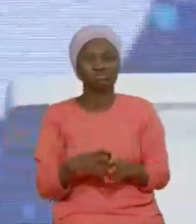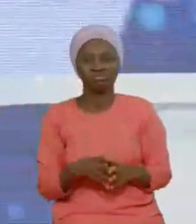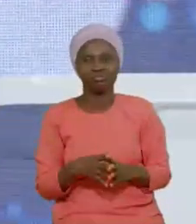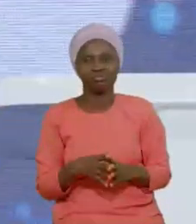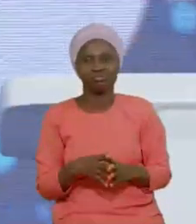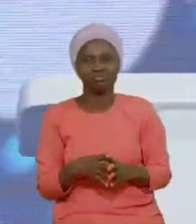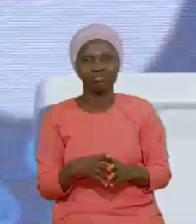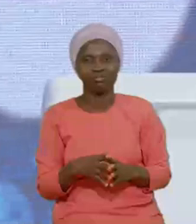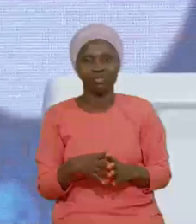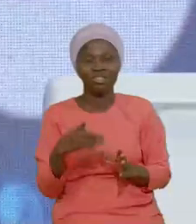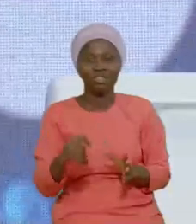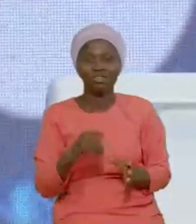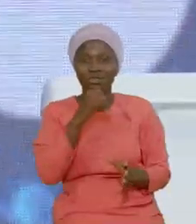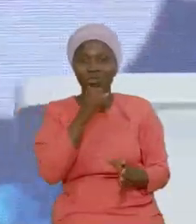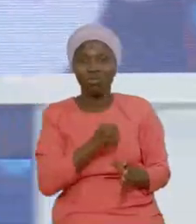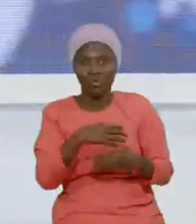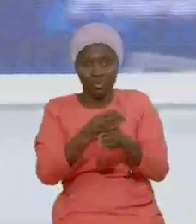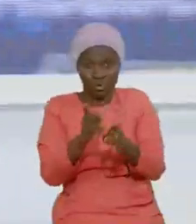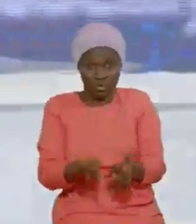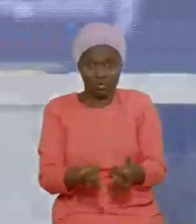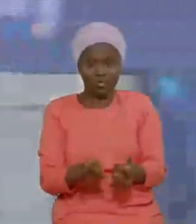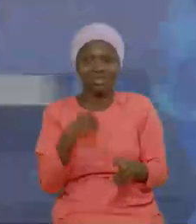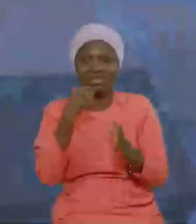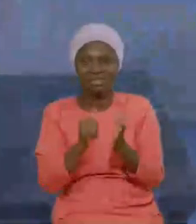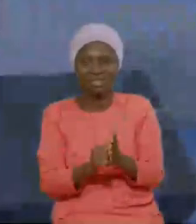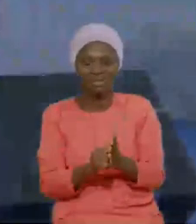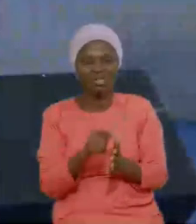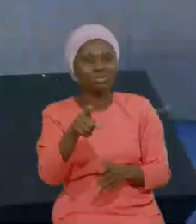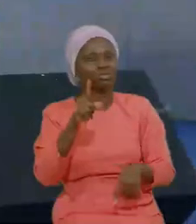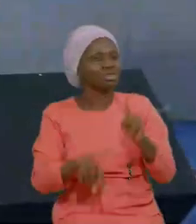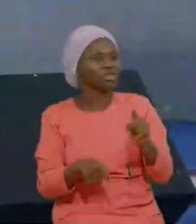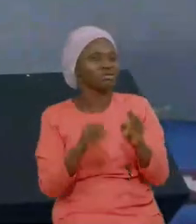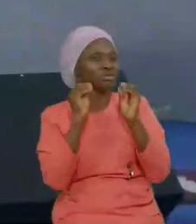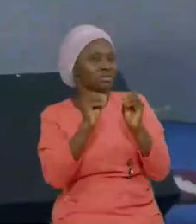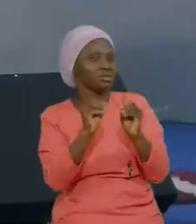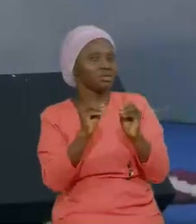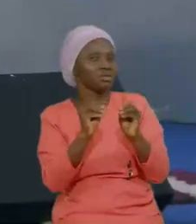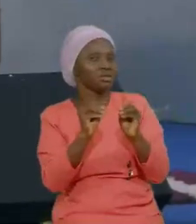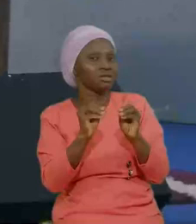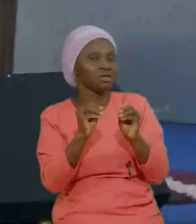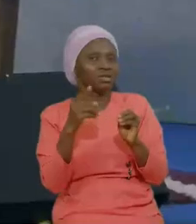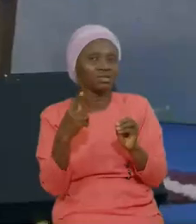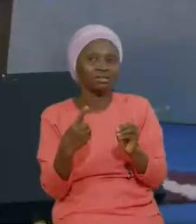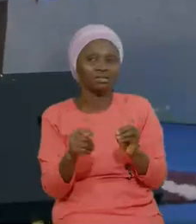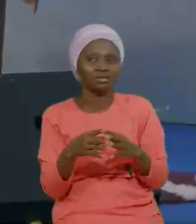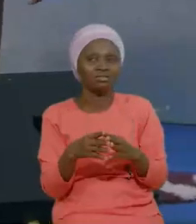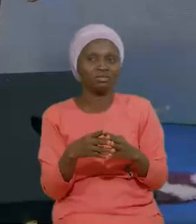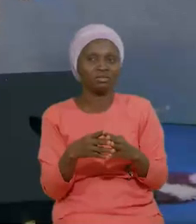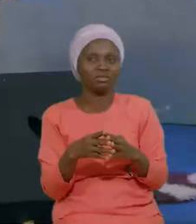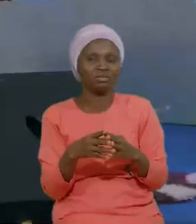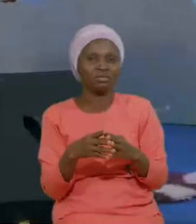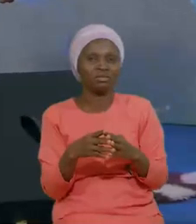The old... Mon cerveau est mort. You cannot teach the old dog new